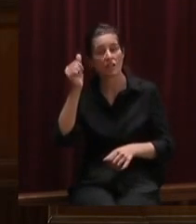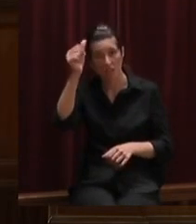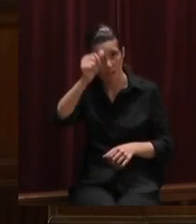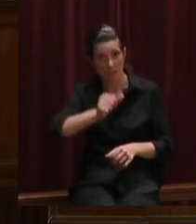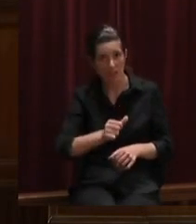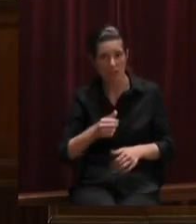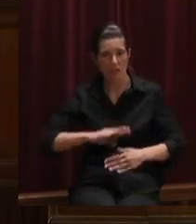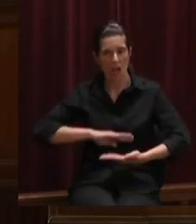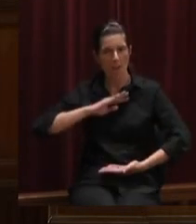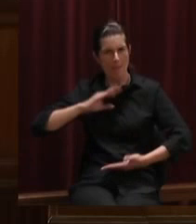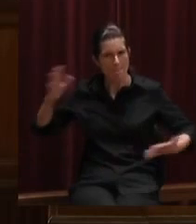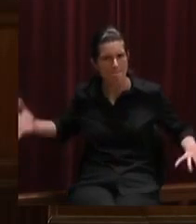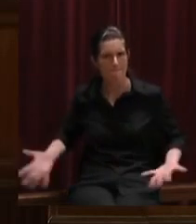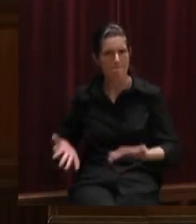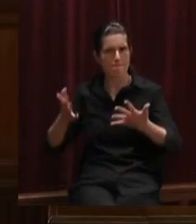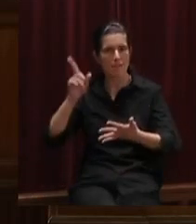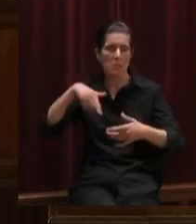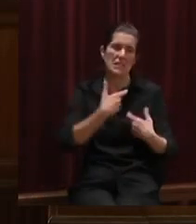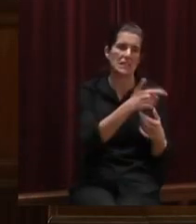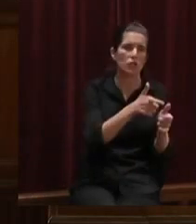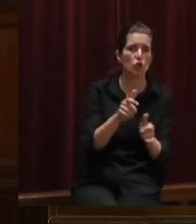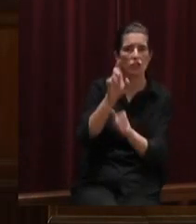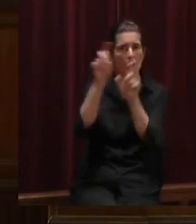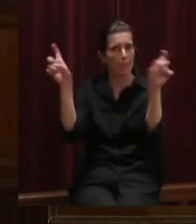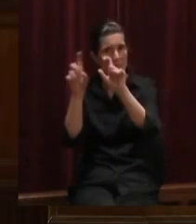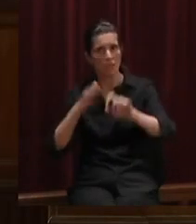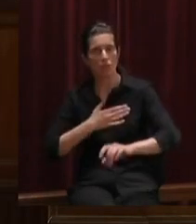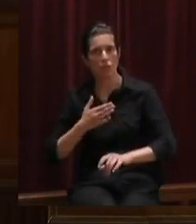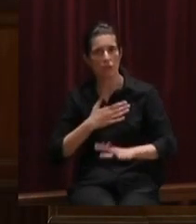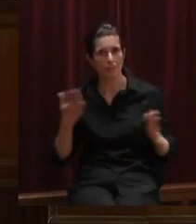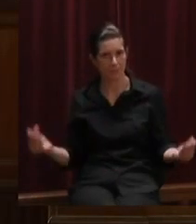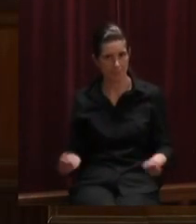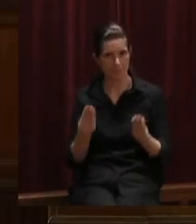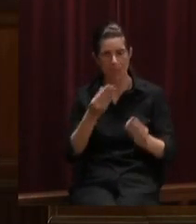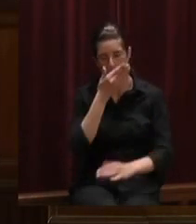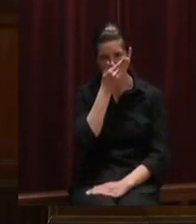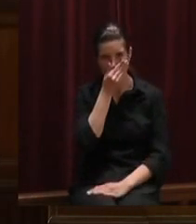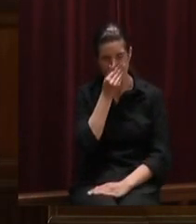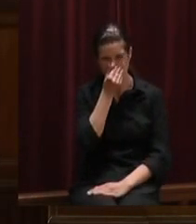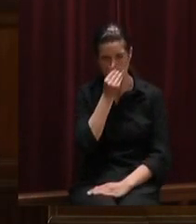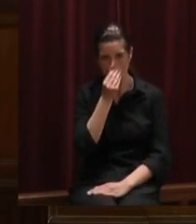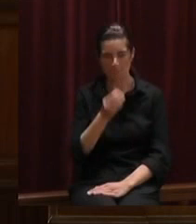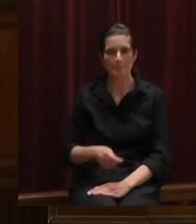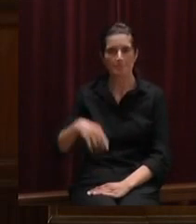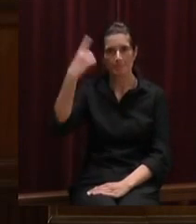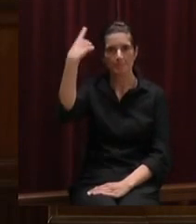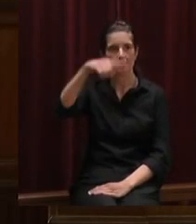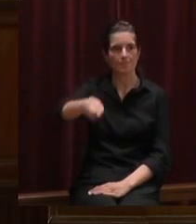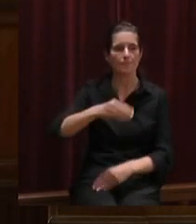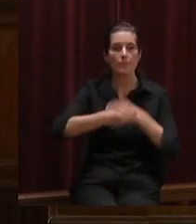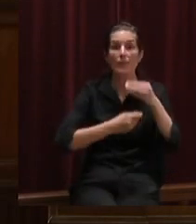la competitivitat dels nostres sectors i empreses. Sabem com ho hem de fer. Continuem junts en aquesta